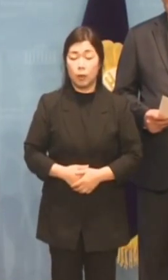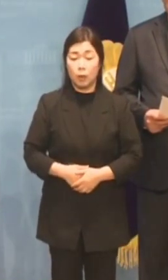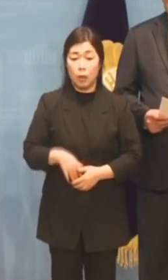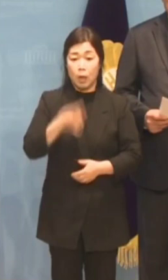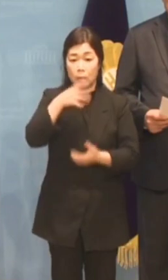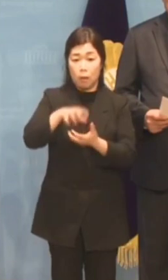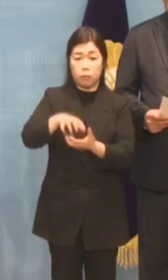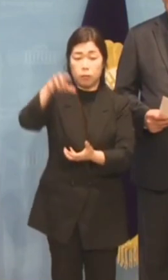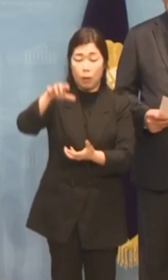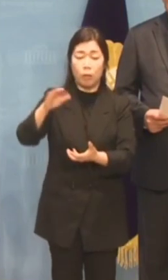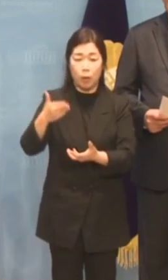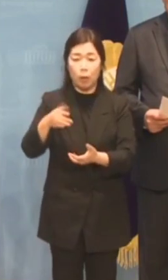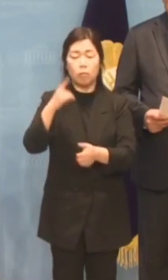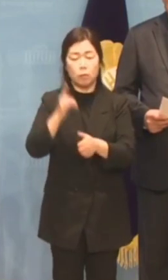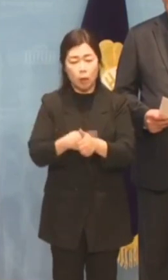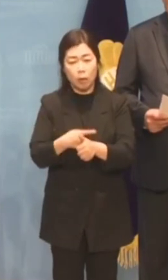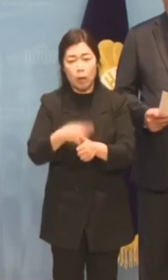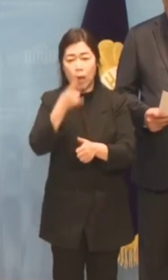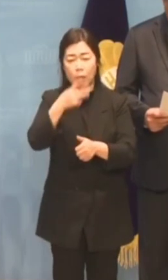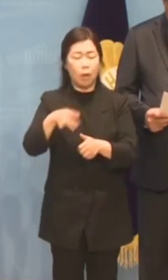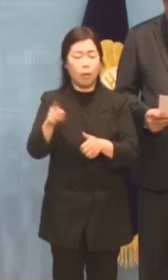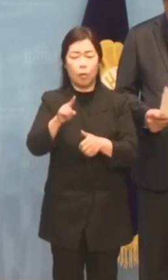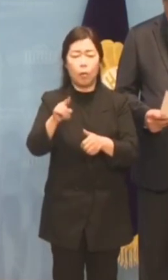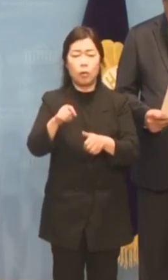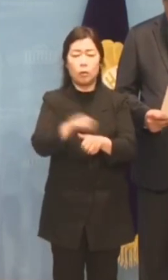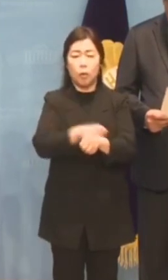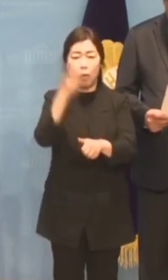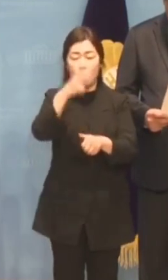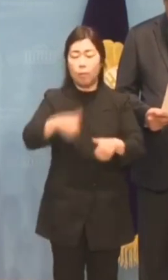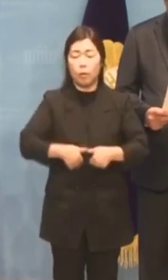거짓 주장으로 국민들을 현혹하고 있습니다.